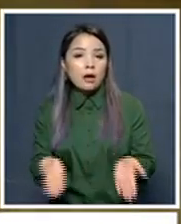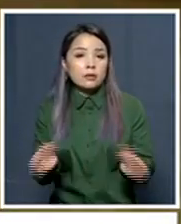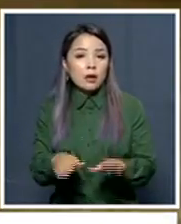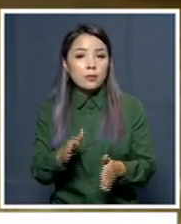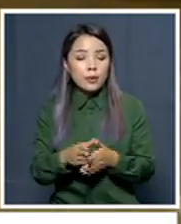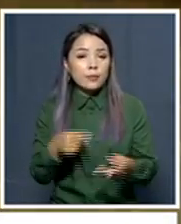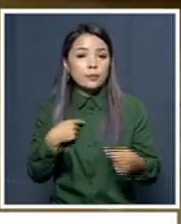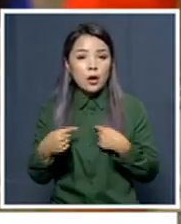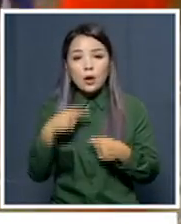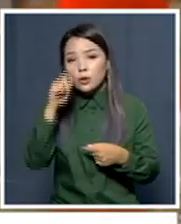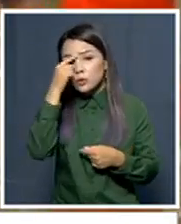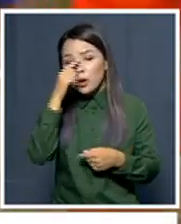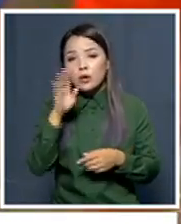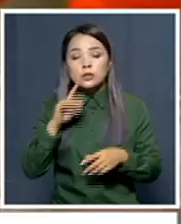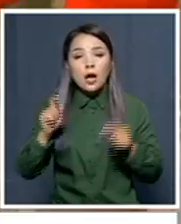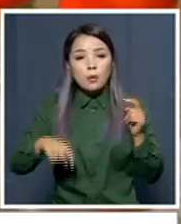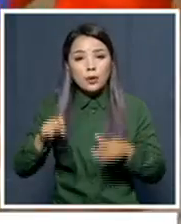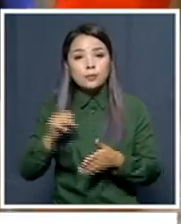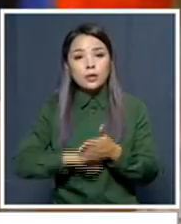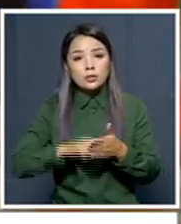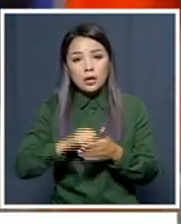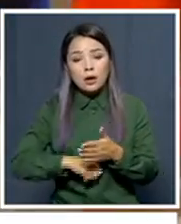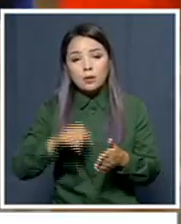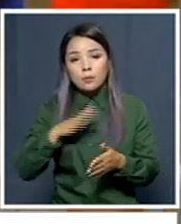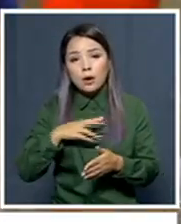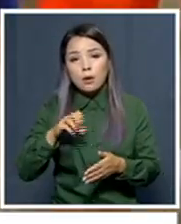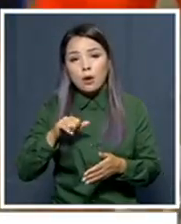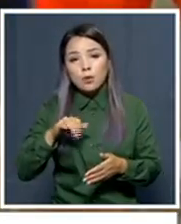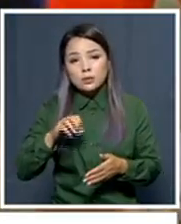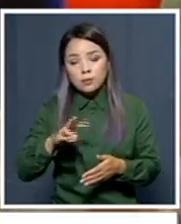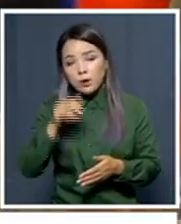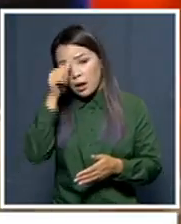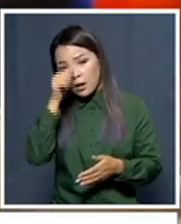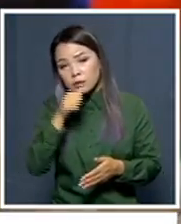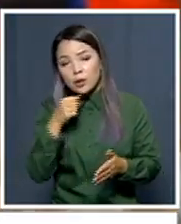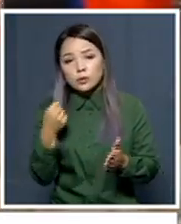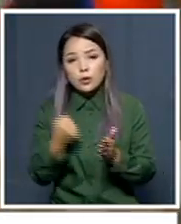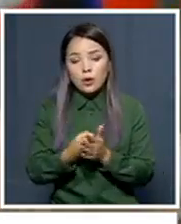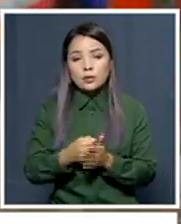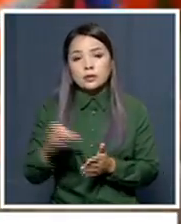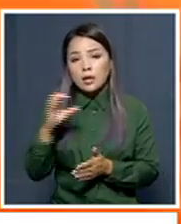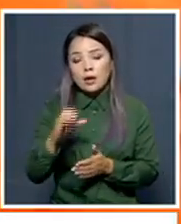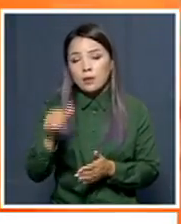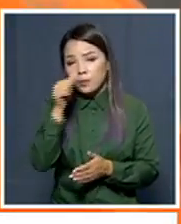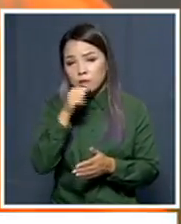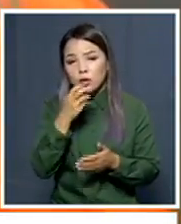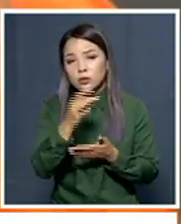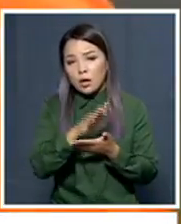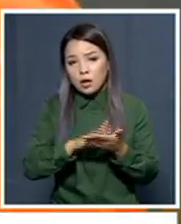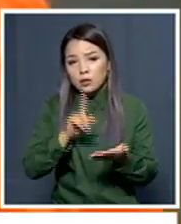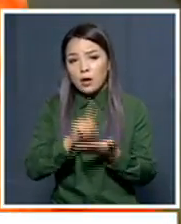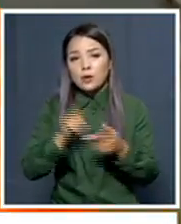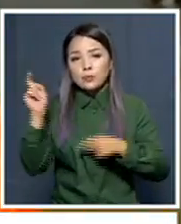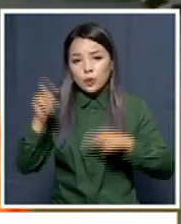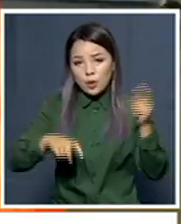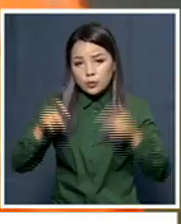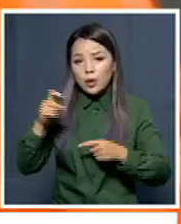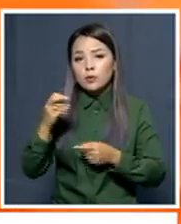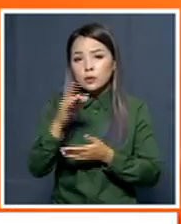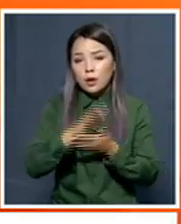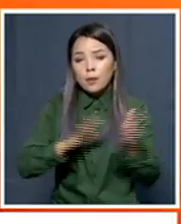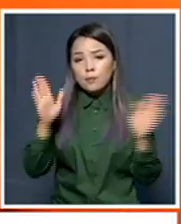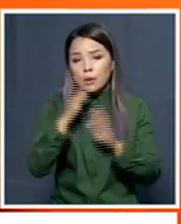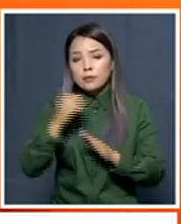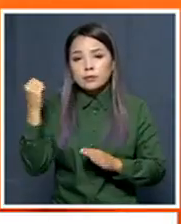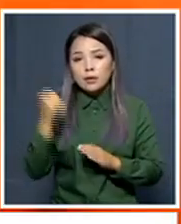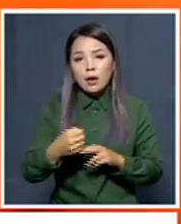соғып отыр. Үндістанда жаңбырлар кезеңі маусым айынан қыркүйекке дейін созылады. Өткен жылы Кералада муссон жауыны мен тасқыннан